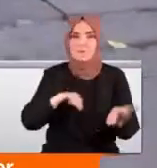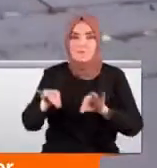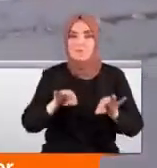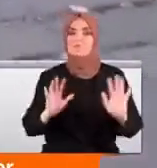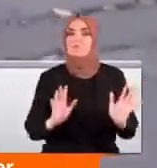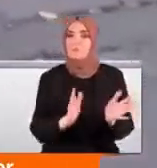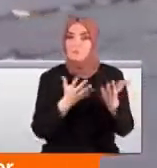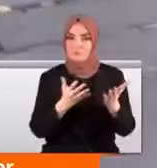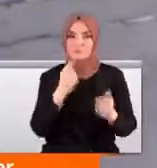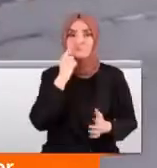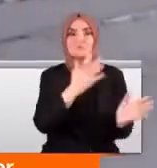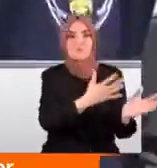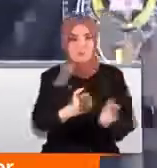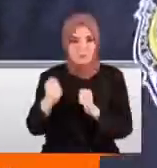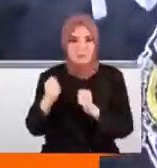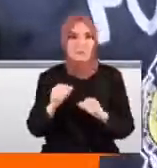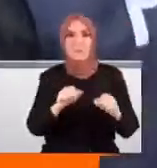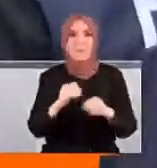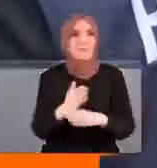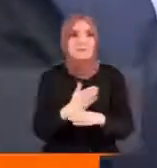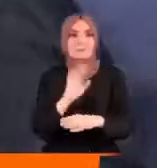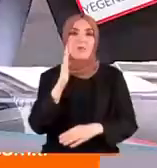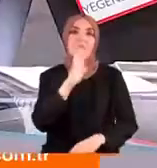Boya malzemelerine de el kondu.